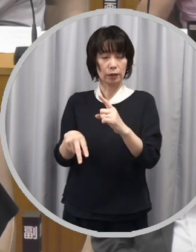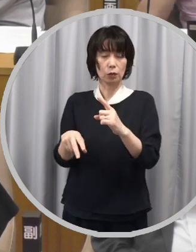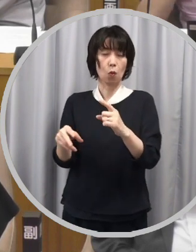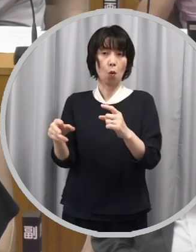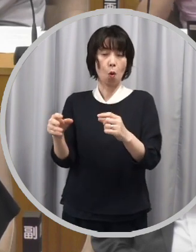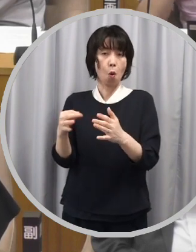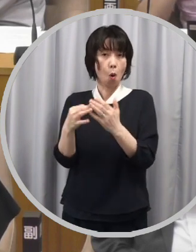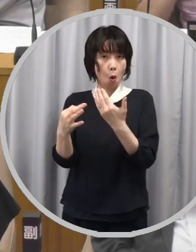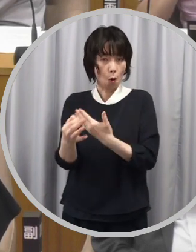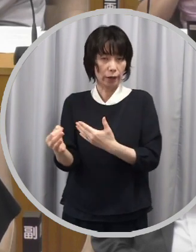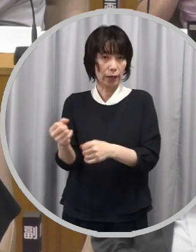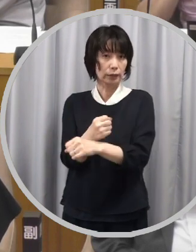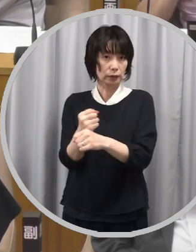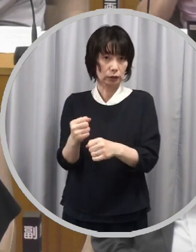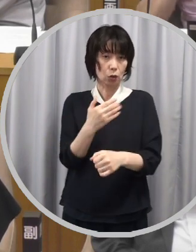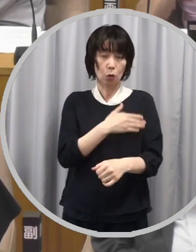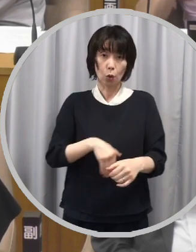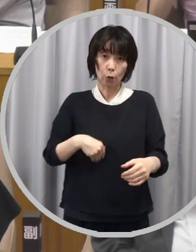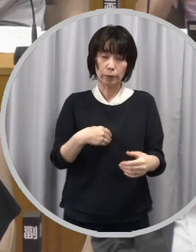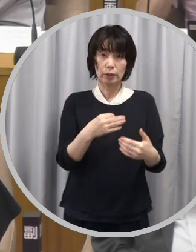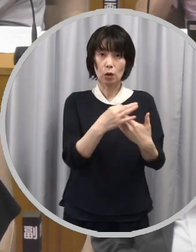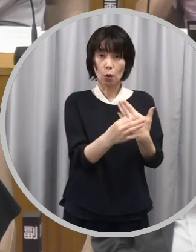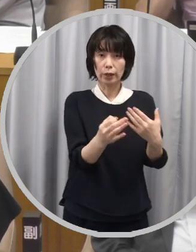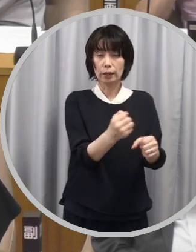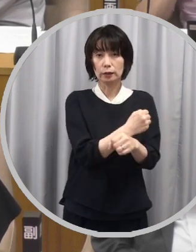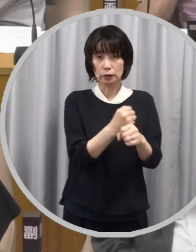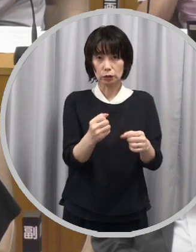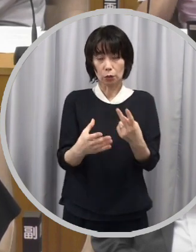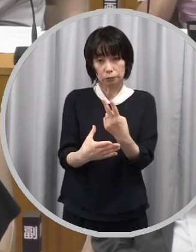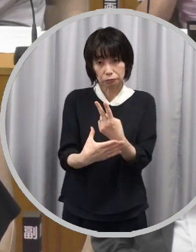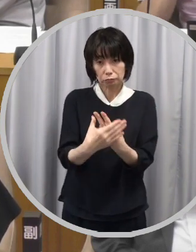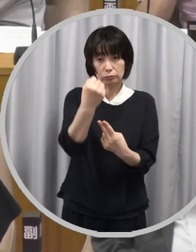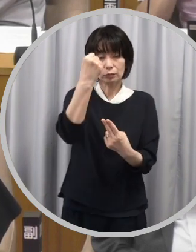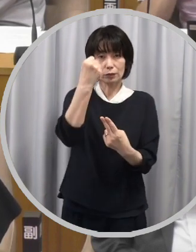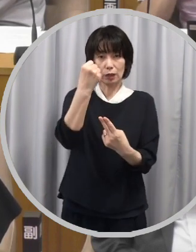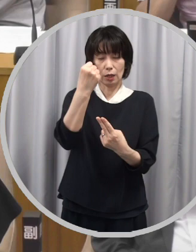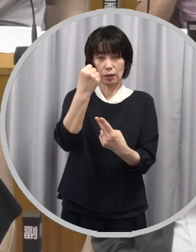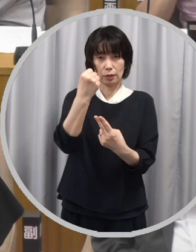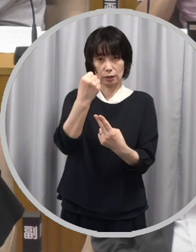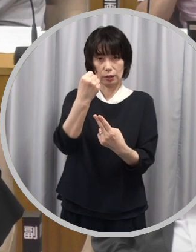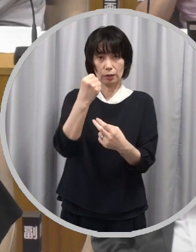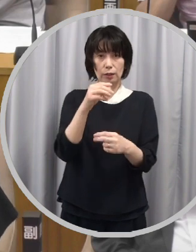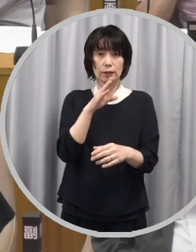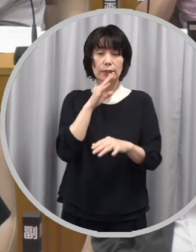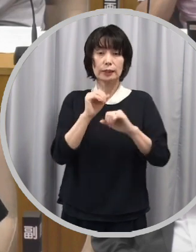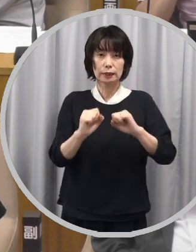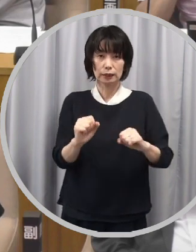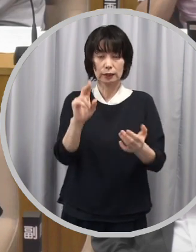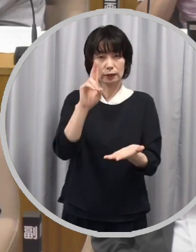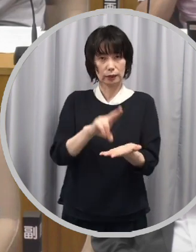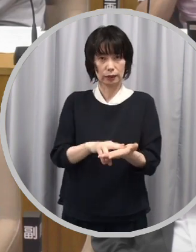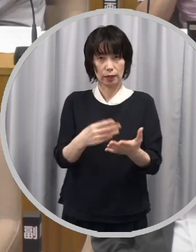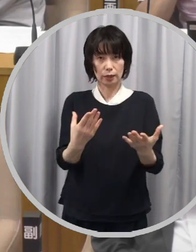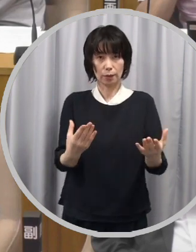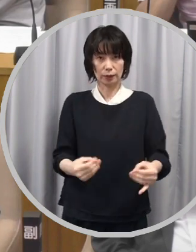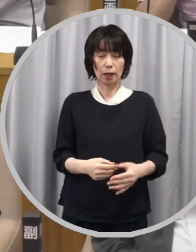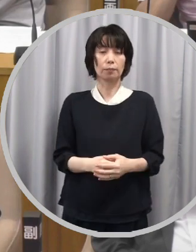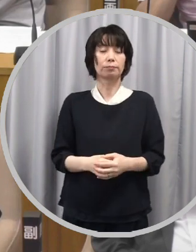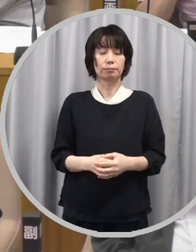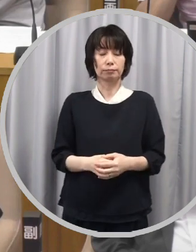業や国民健康保険の保険事業を一体的に実施する旨が規定されたところであります